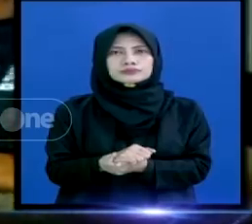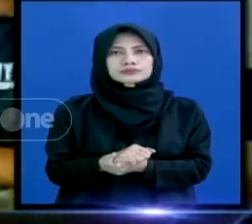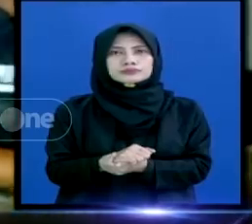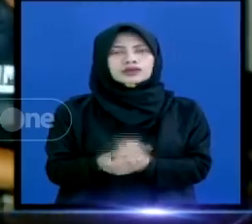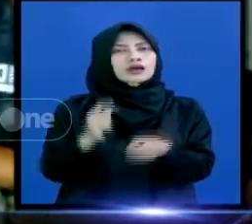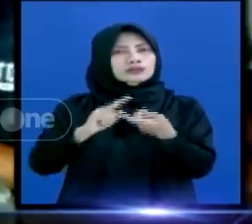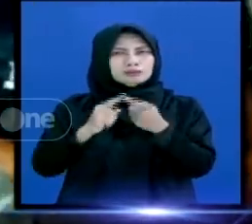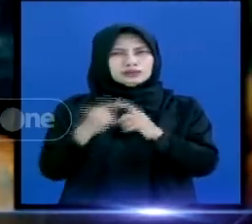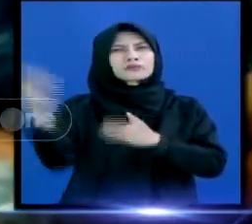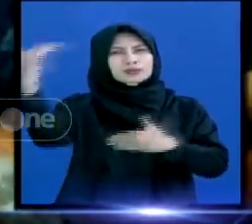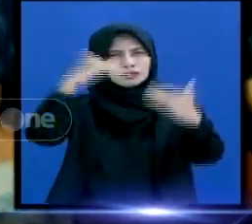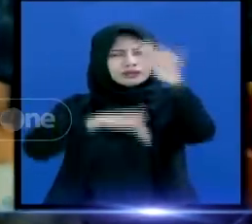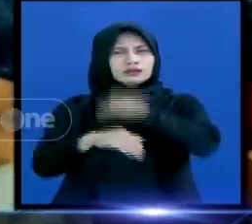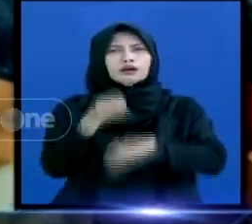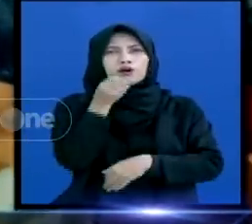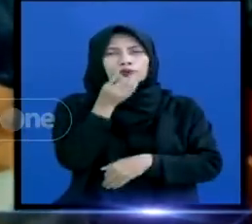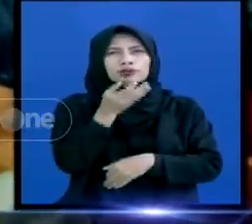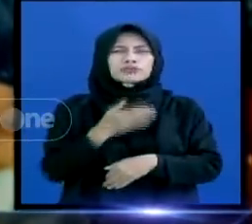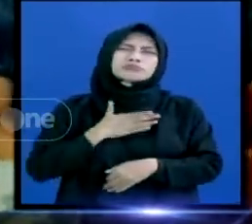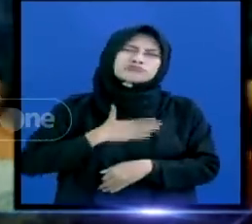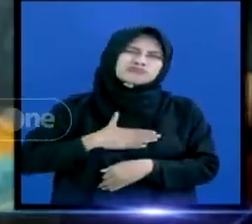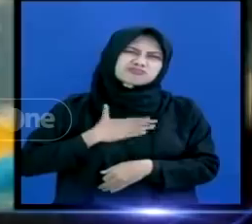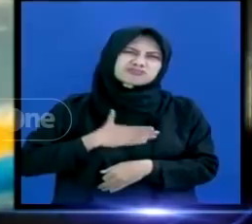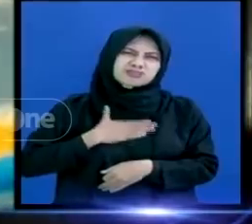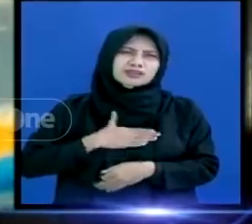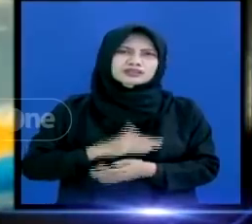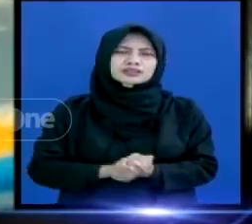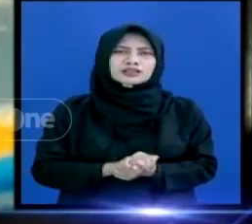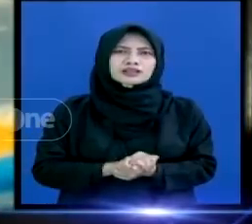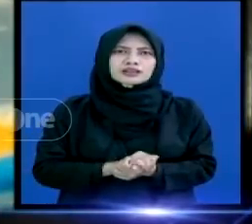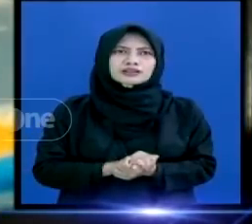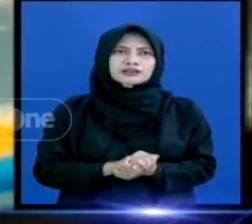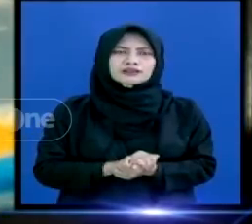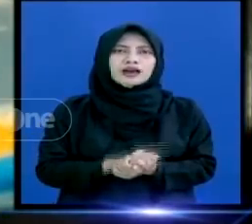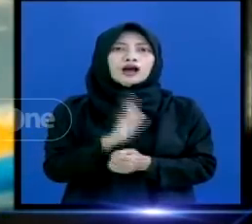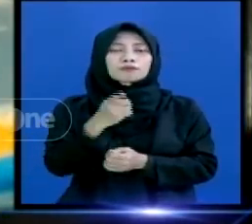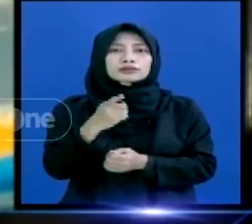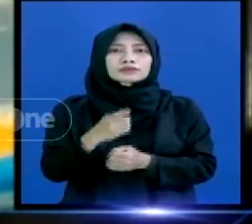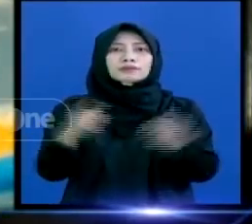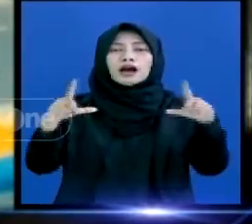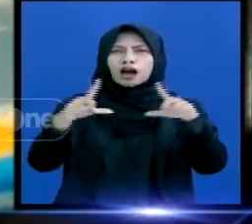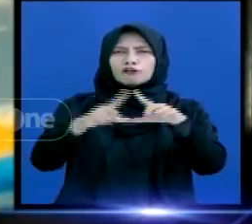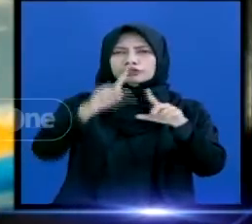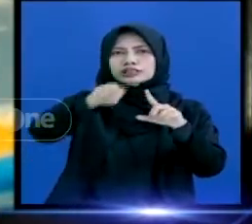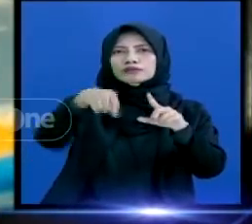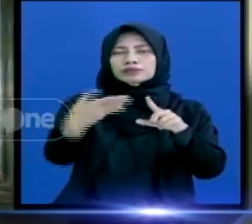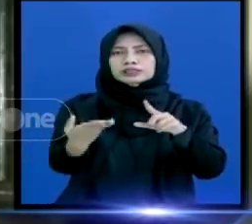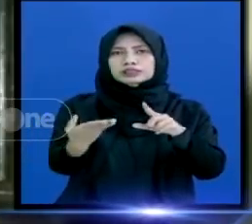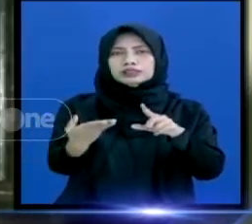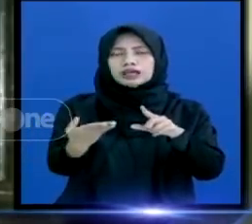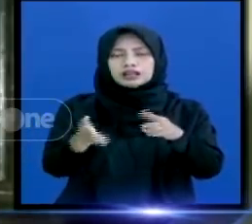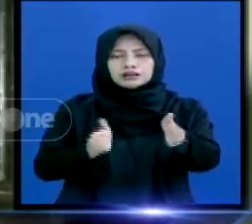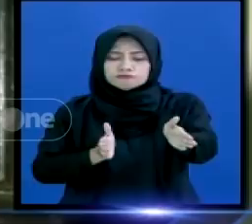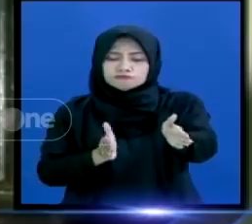Mereka menyampaikan duka cita atas meninggalnya Afridza saat mengikuti ajang Asia Talent Cup 2019 di sirkuit